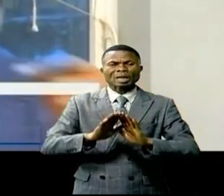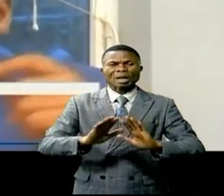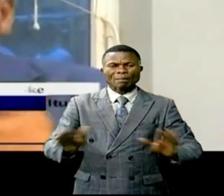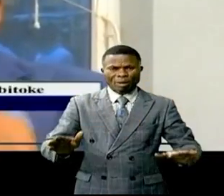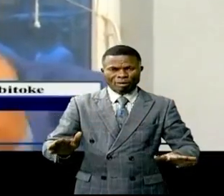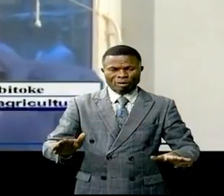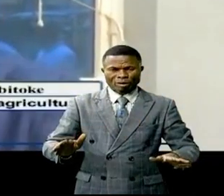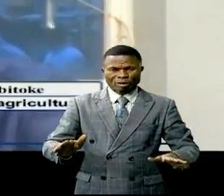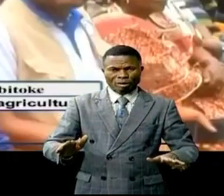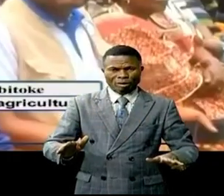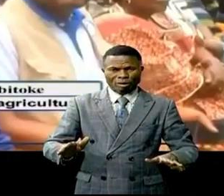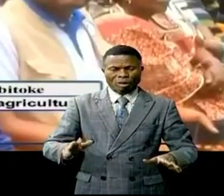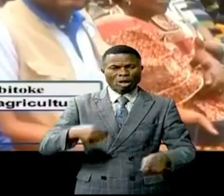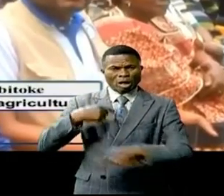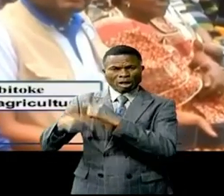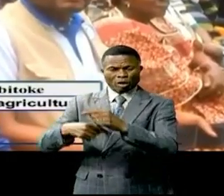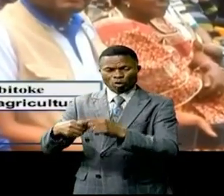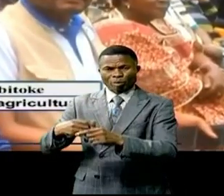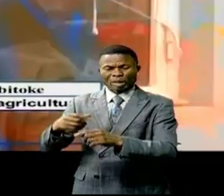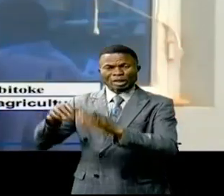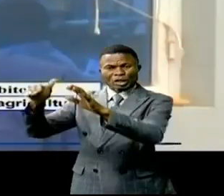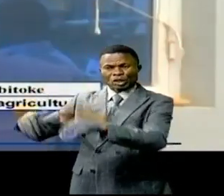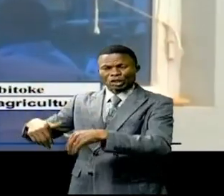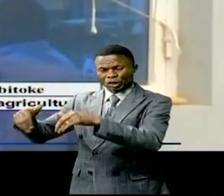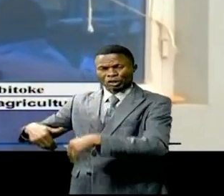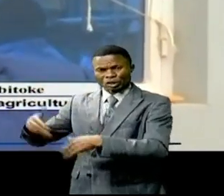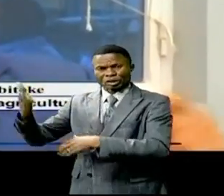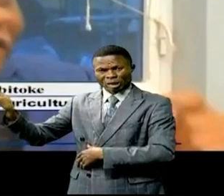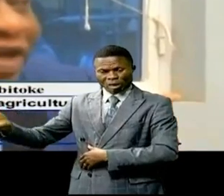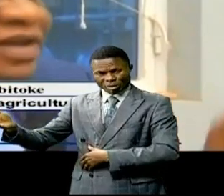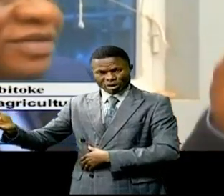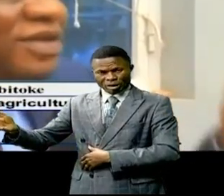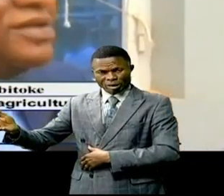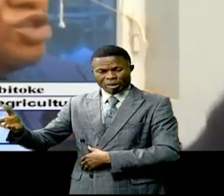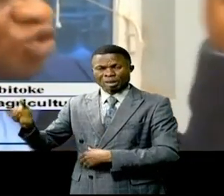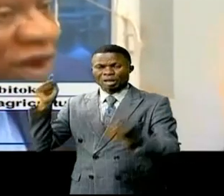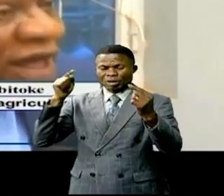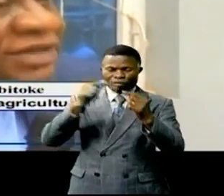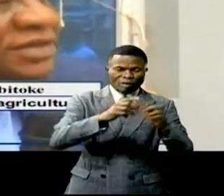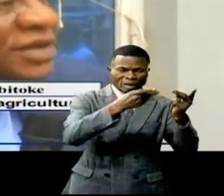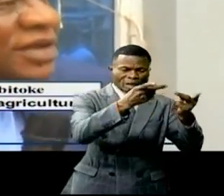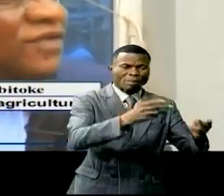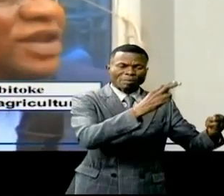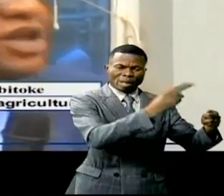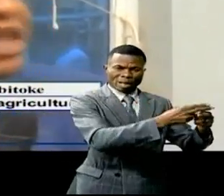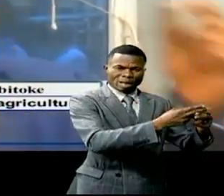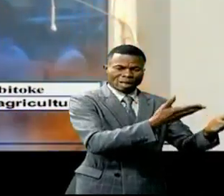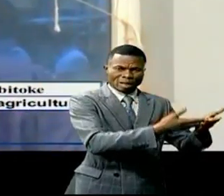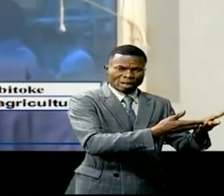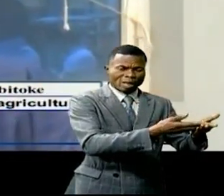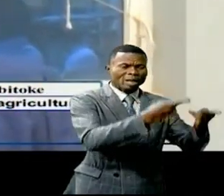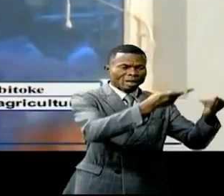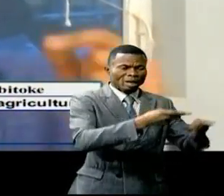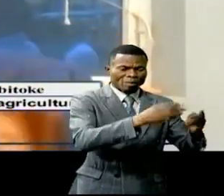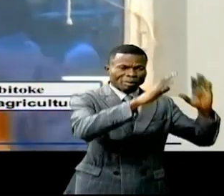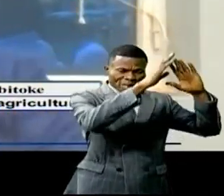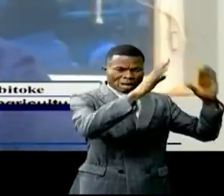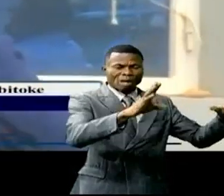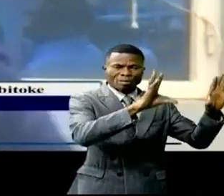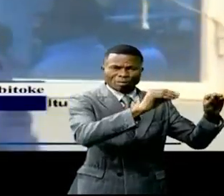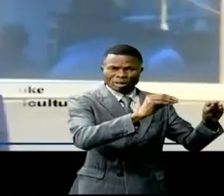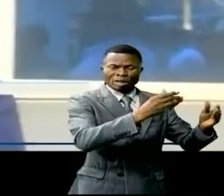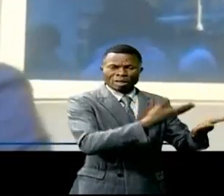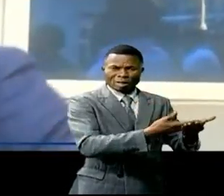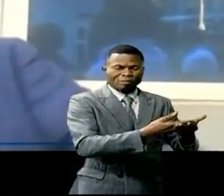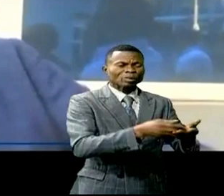de partir du lieu de production, des récoltes, vers les lieux de stockage, vers les lieux d'entreposage, voire même vers